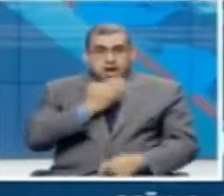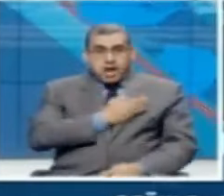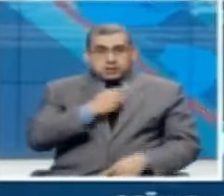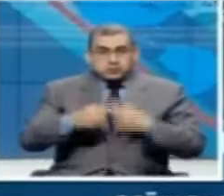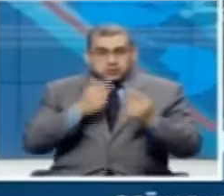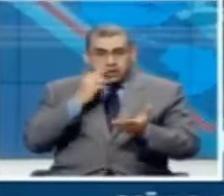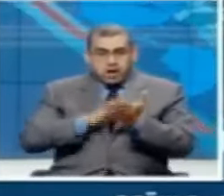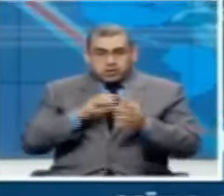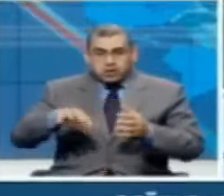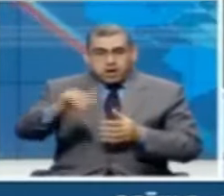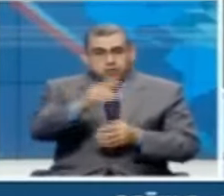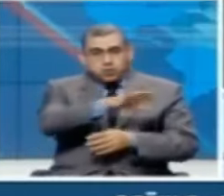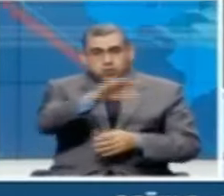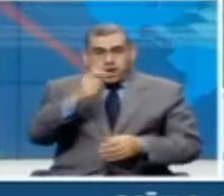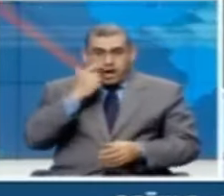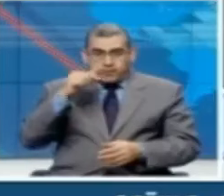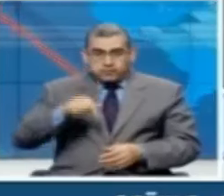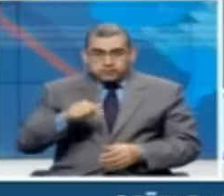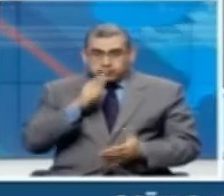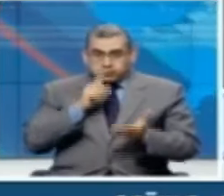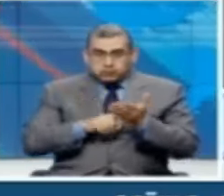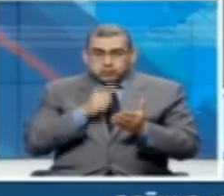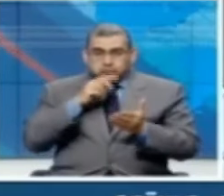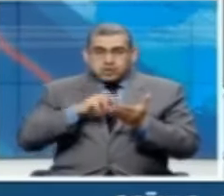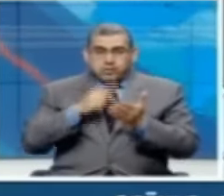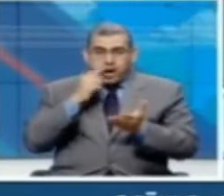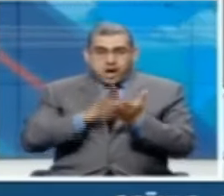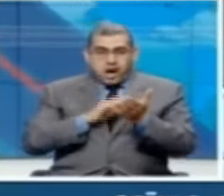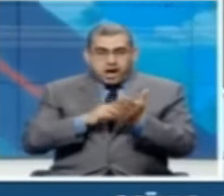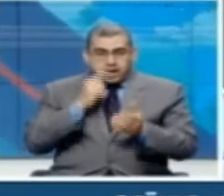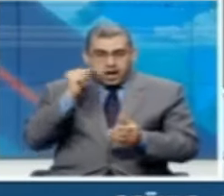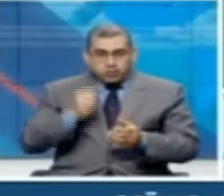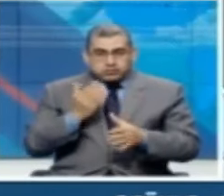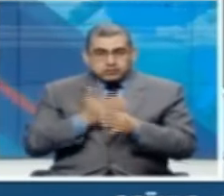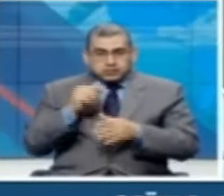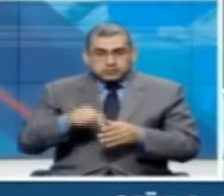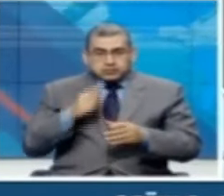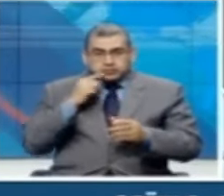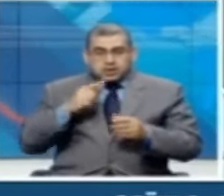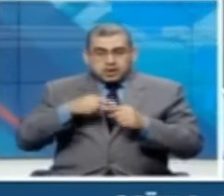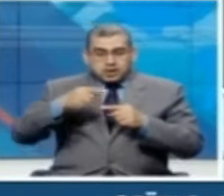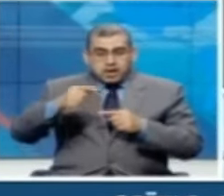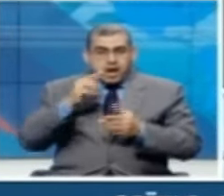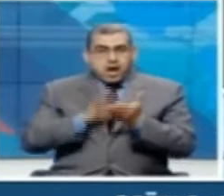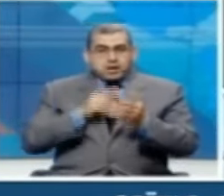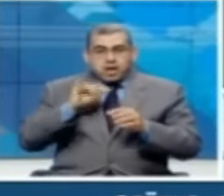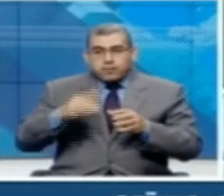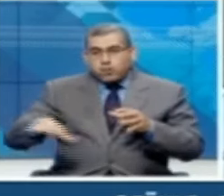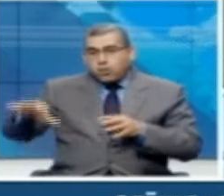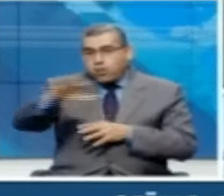المنطقة بأكملها. إننا إذ نستشعر الخطر الذي ينذر بعواقب ضخيمة على المنطقة